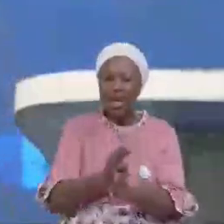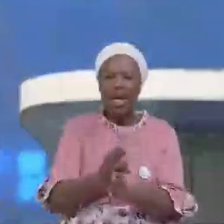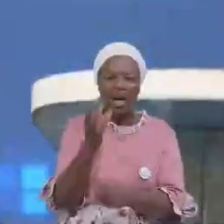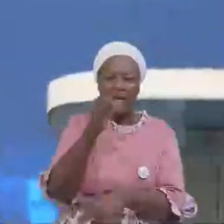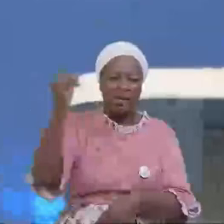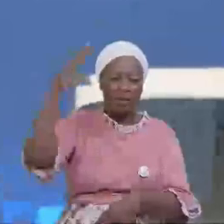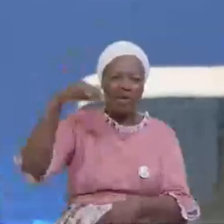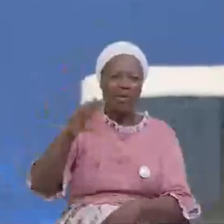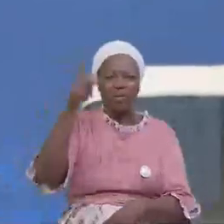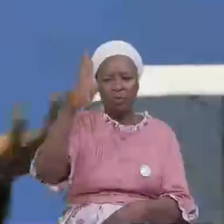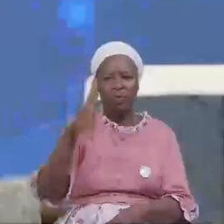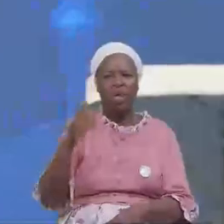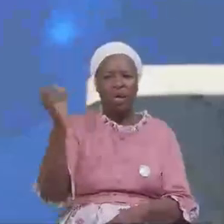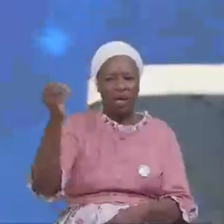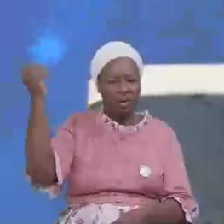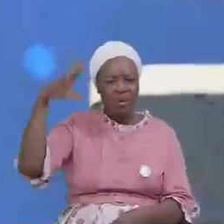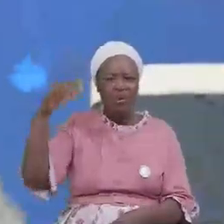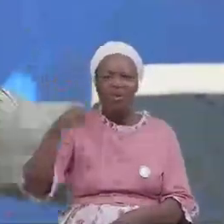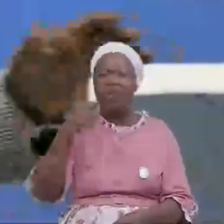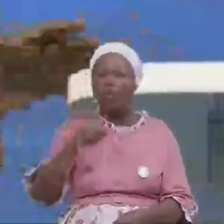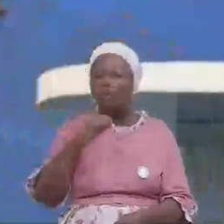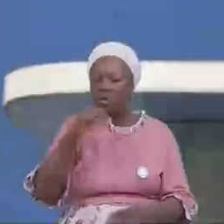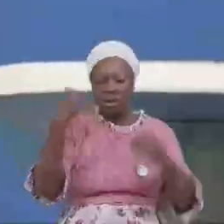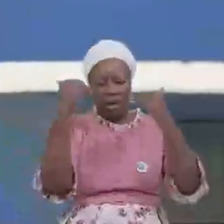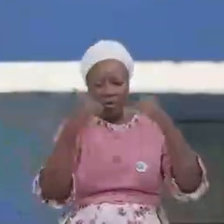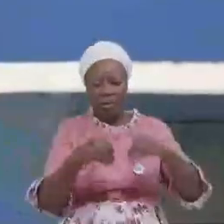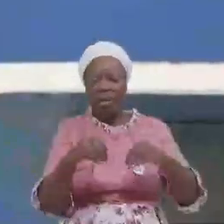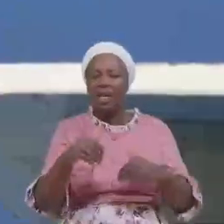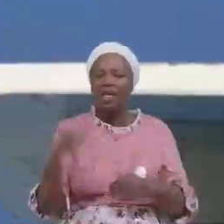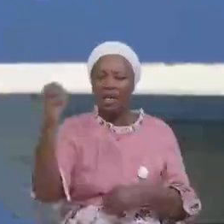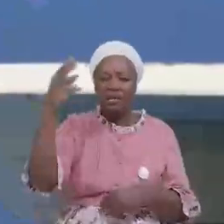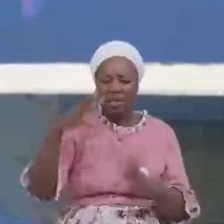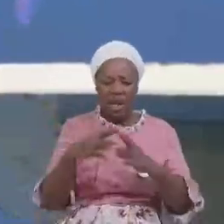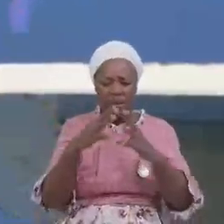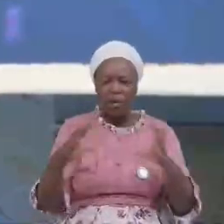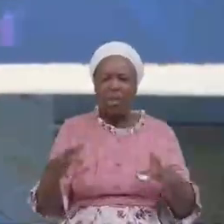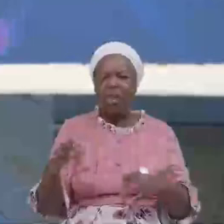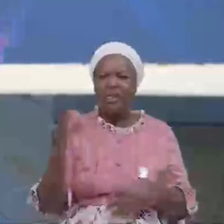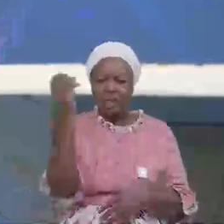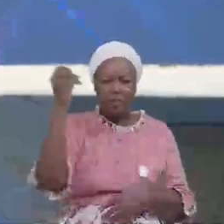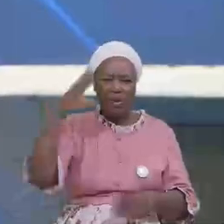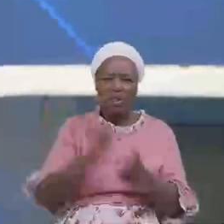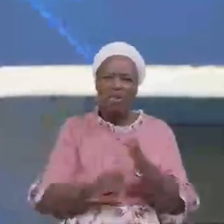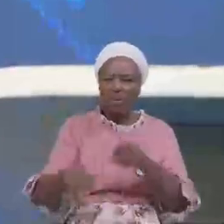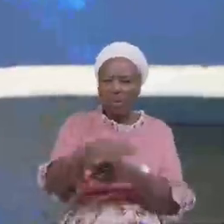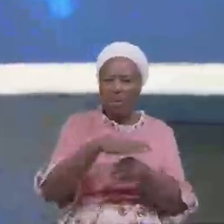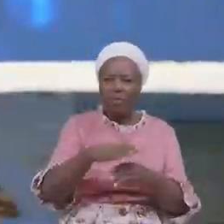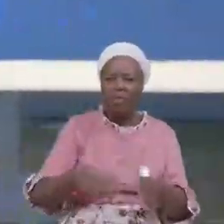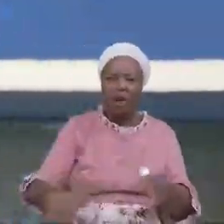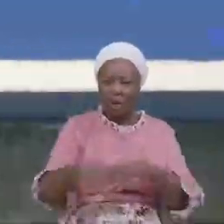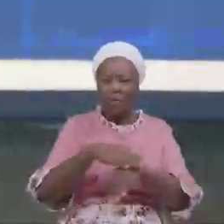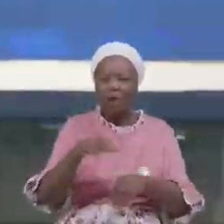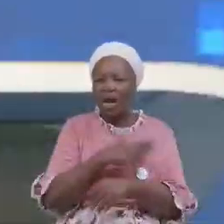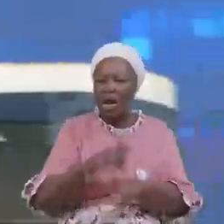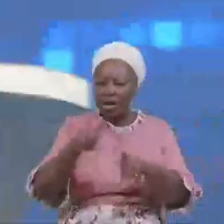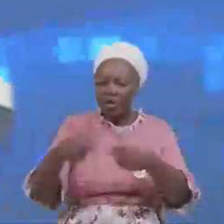La grâce illimitée. La grâce abondante. La grâce qui couvre toute